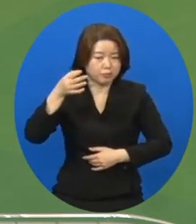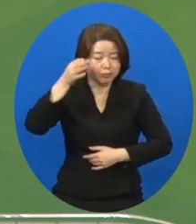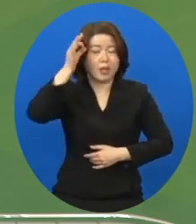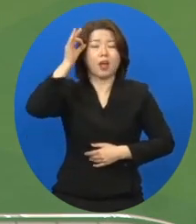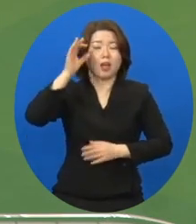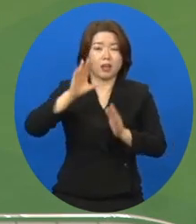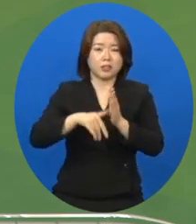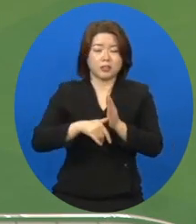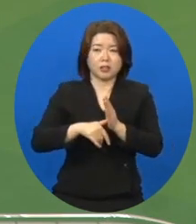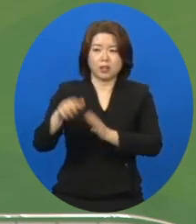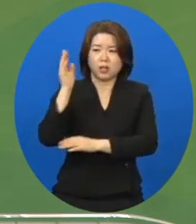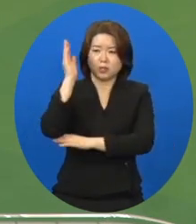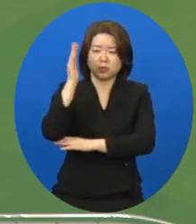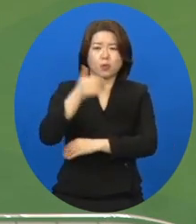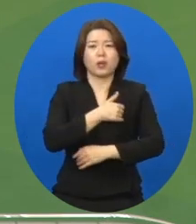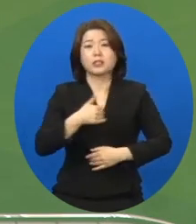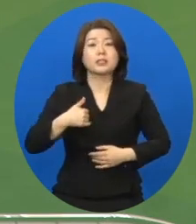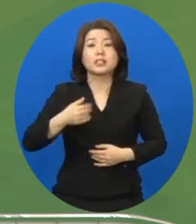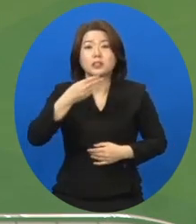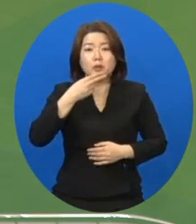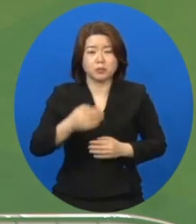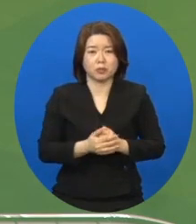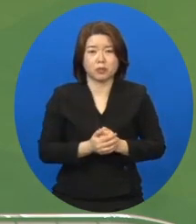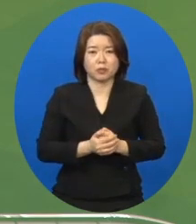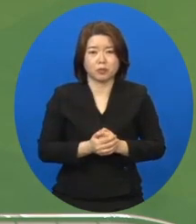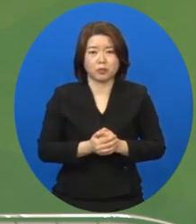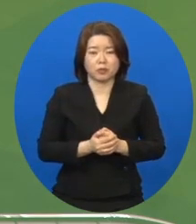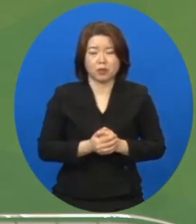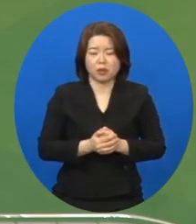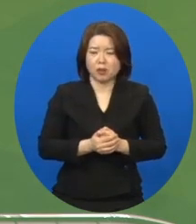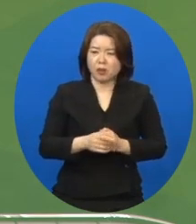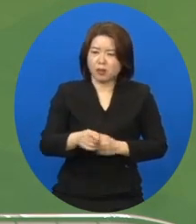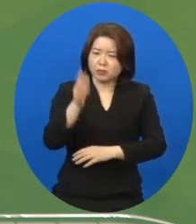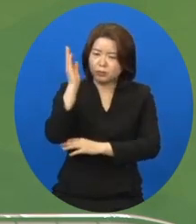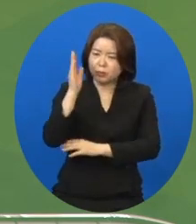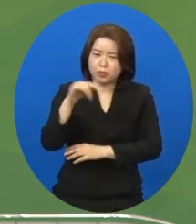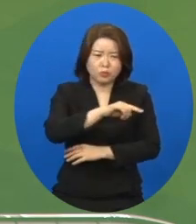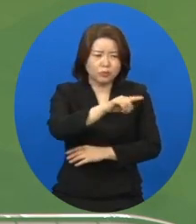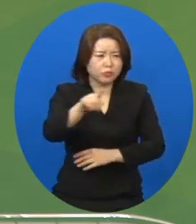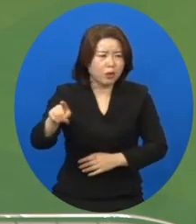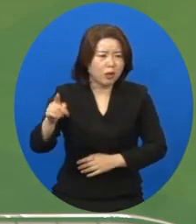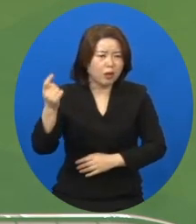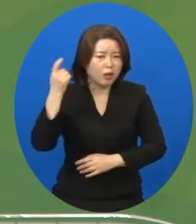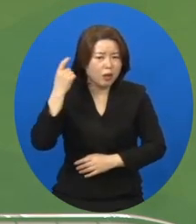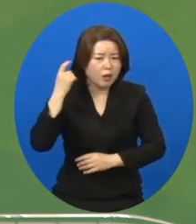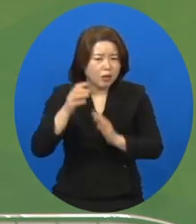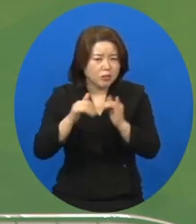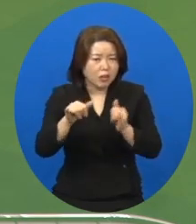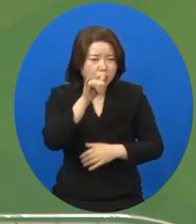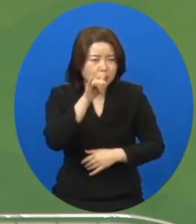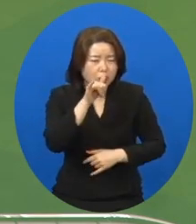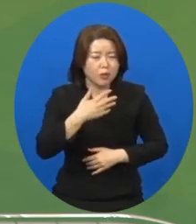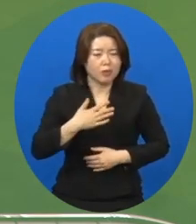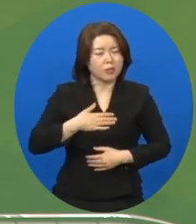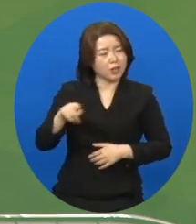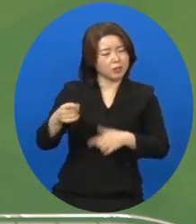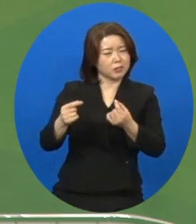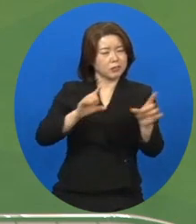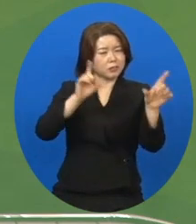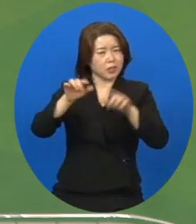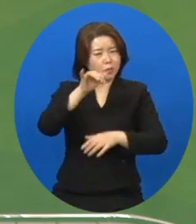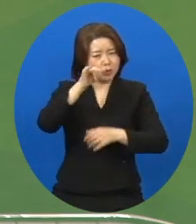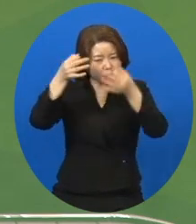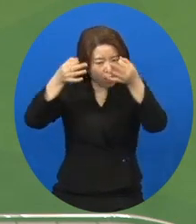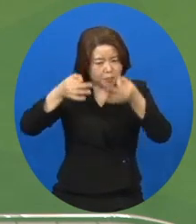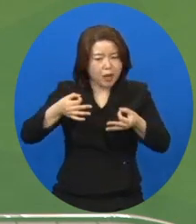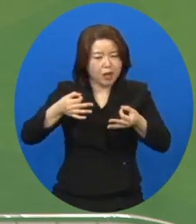없었어요. 도대체 그 설교를 드러낼 교인이 있을까? 나는 그렇게 살고 있나?